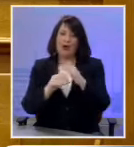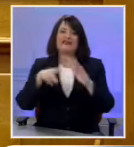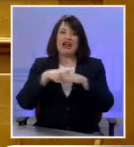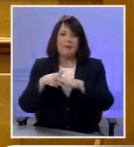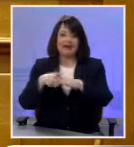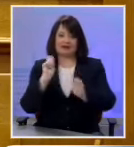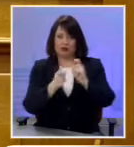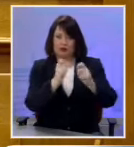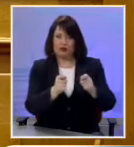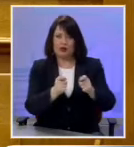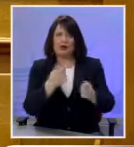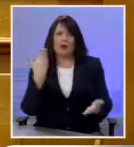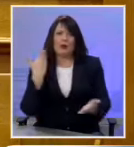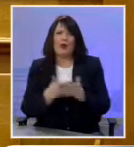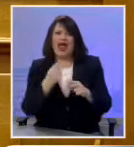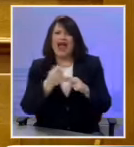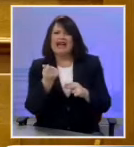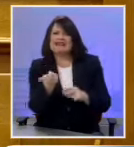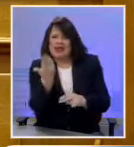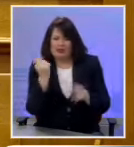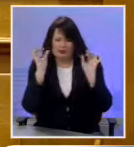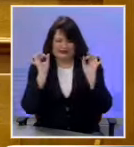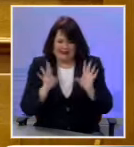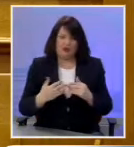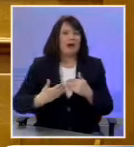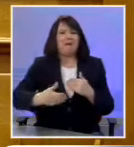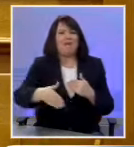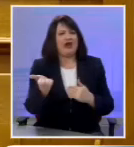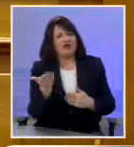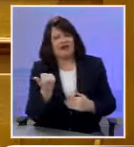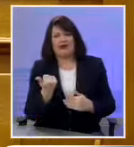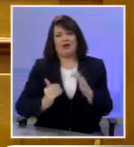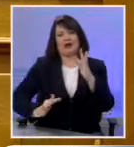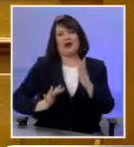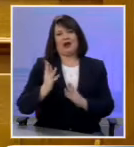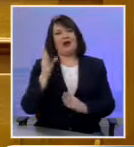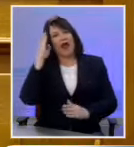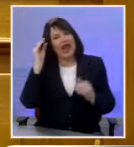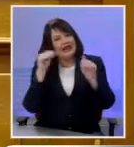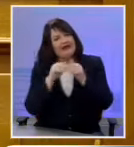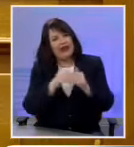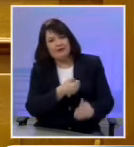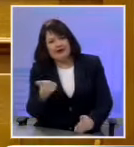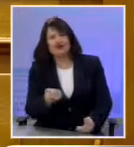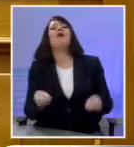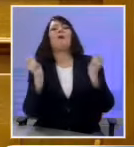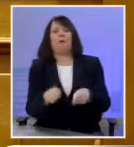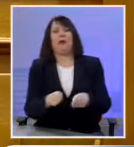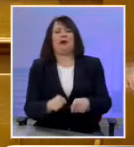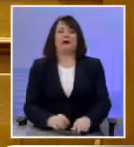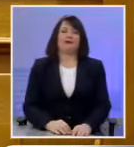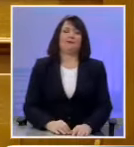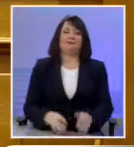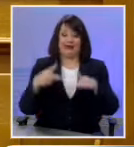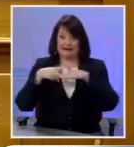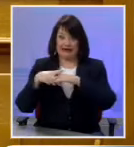συστημικές τράπεζες, χωρίς δυστυχώς να υπάρχει προοπτική ανάκτηση των κεφαλαίων αυτών. Και επειδή οι